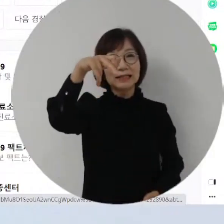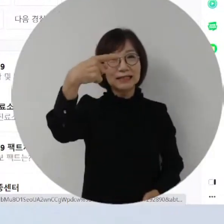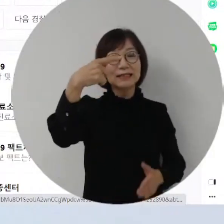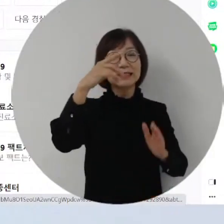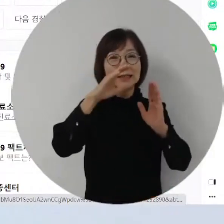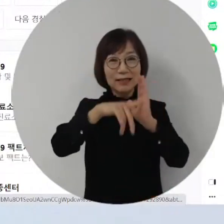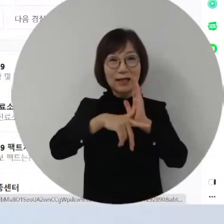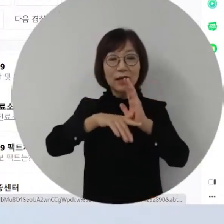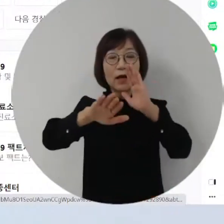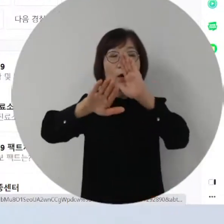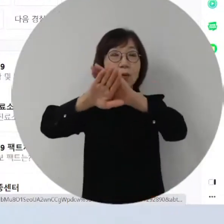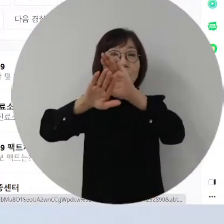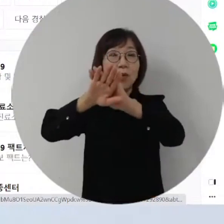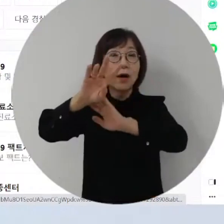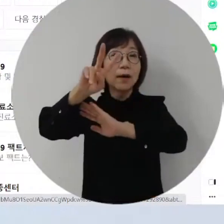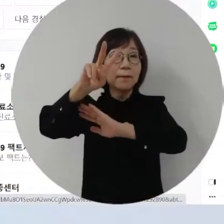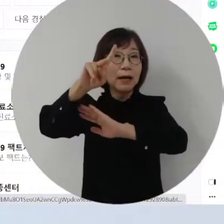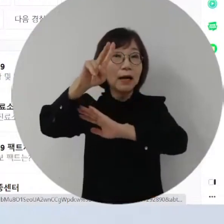겁니다.